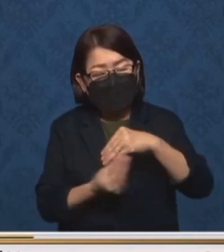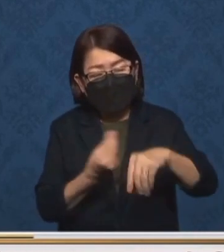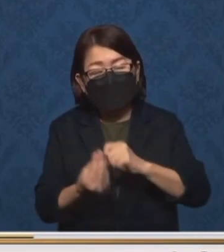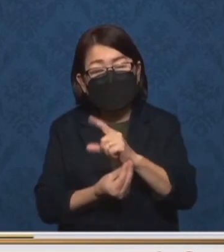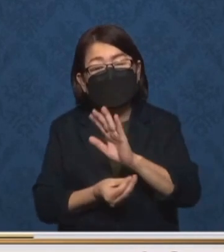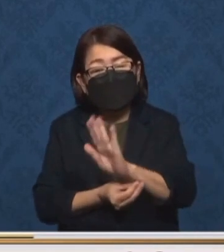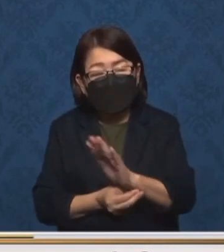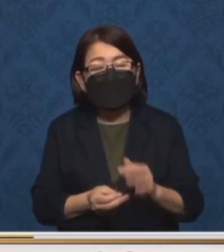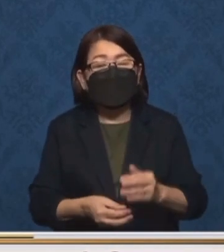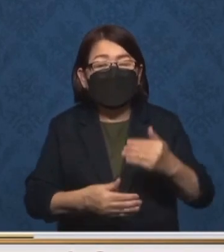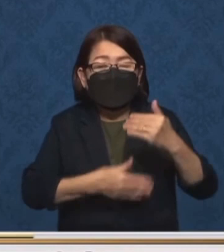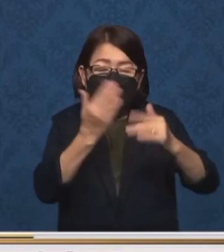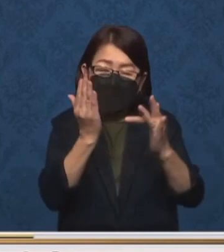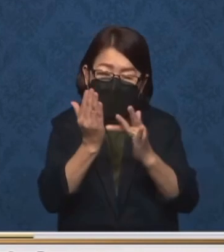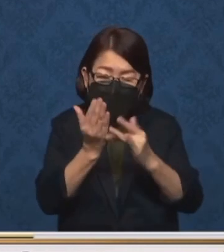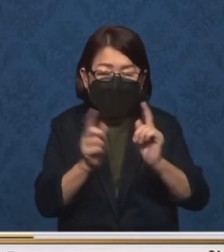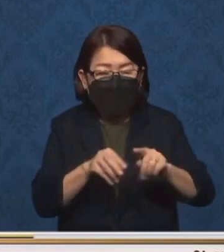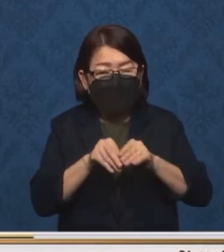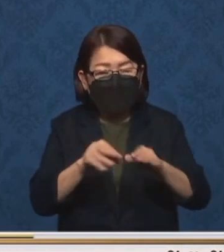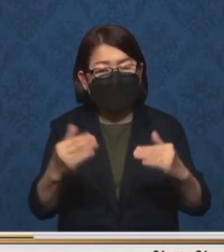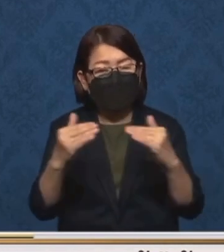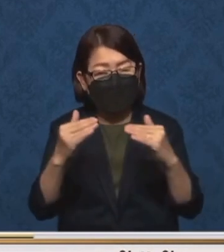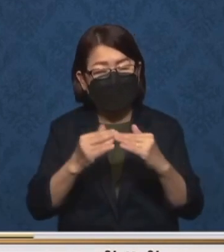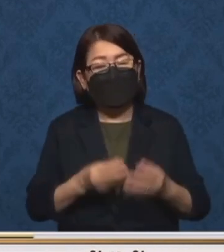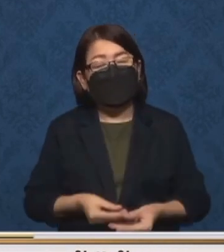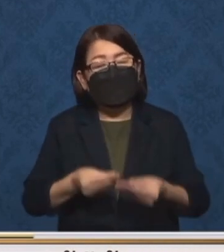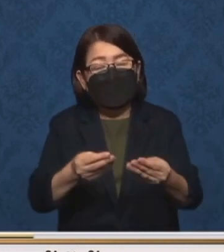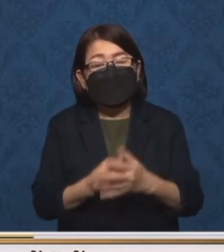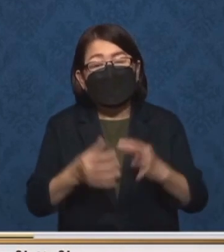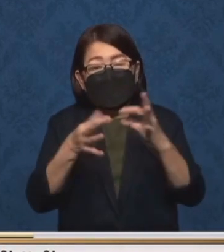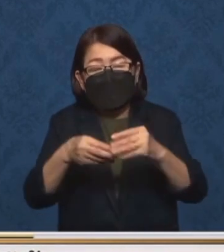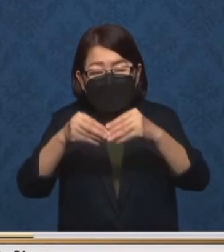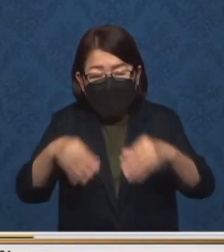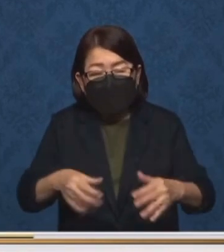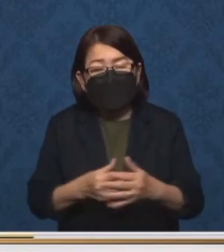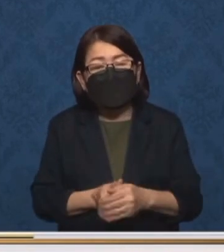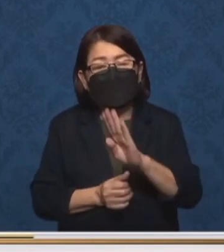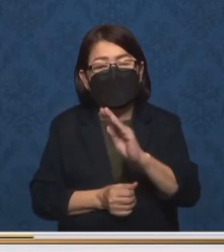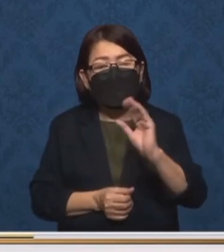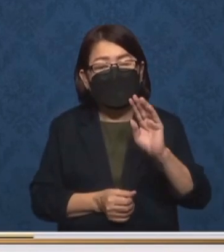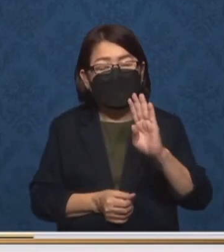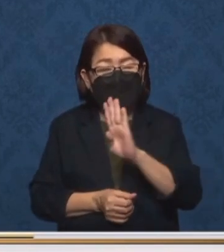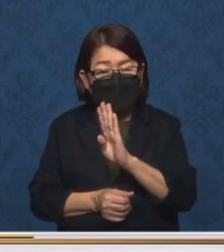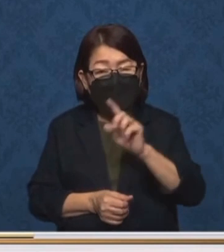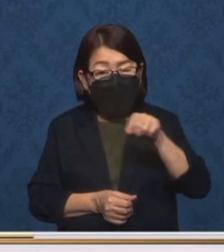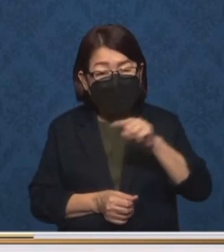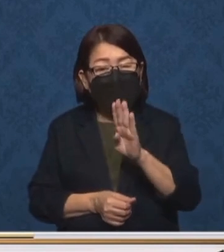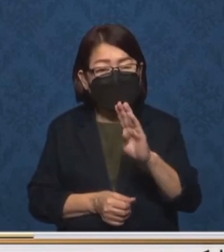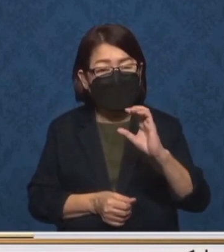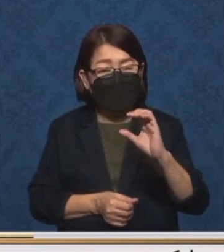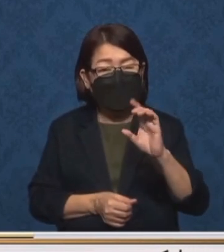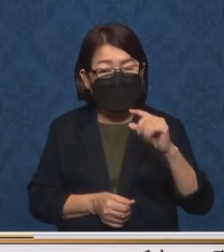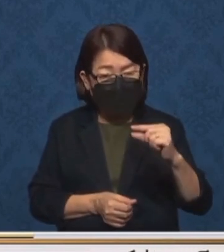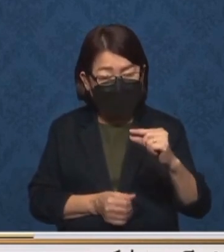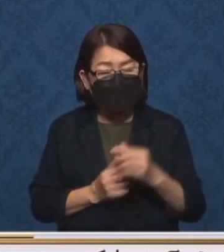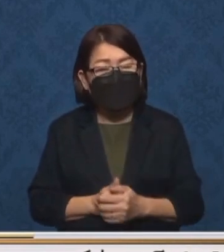ทั่วถึงทุกย่อมย่าสร้างคามสมบูณ์ทั้งโครงสรางเศรษฐกแบ BCGคืเศรษฐกแบบชีว